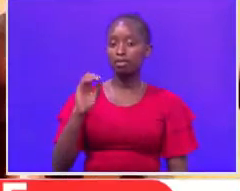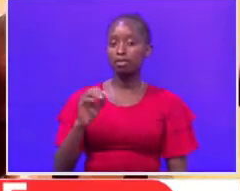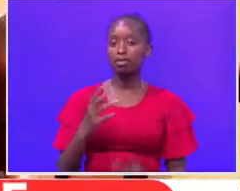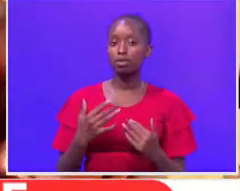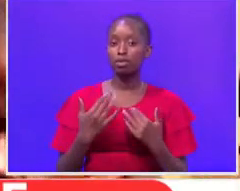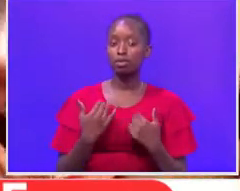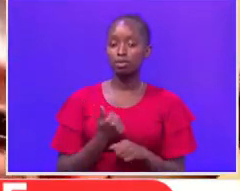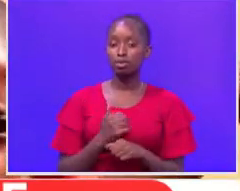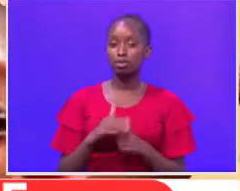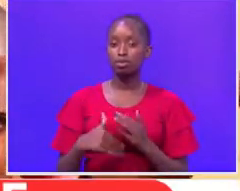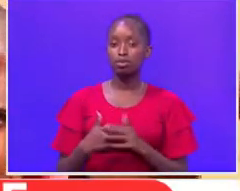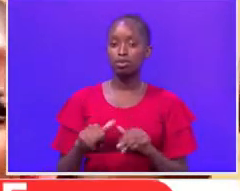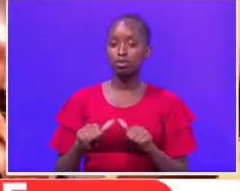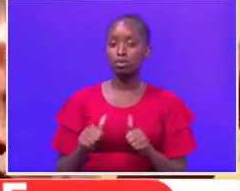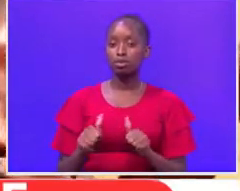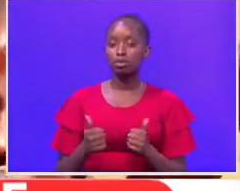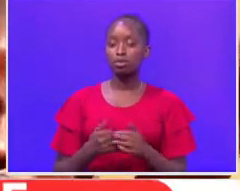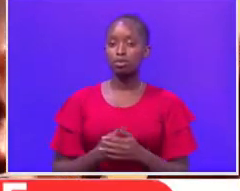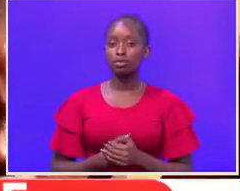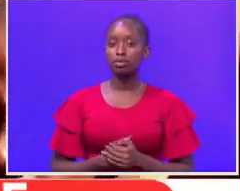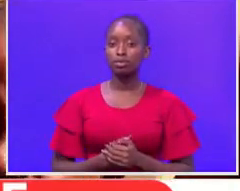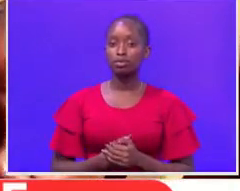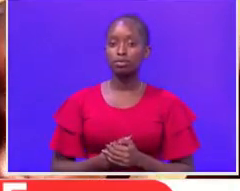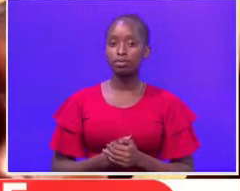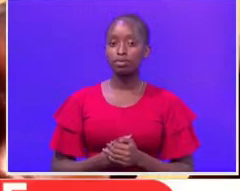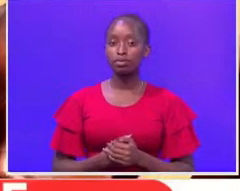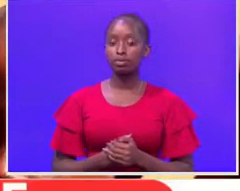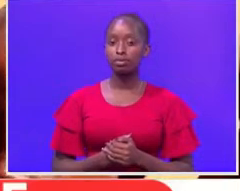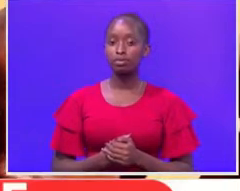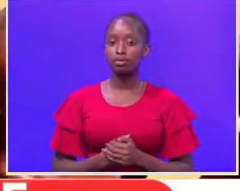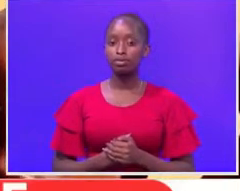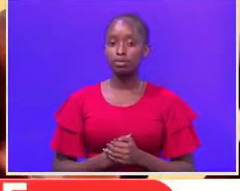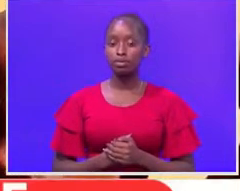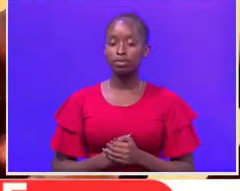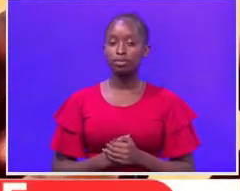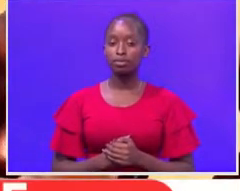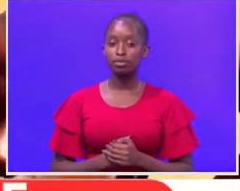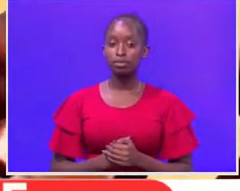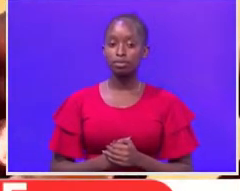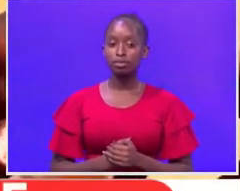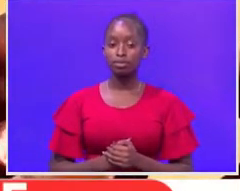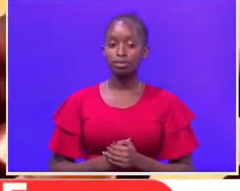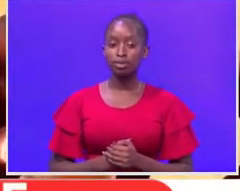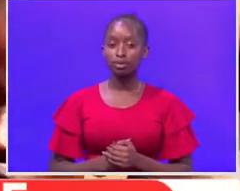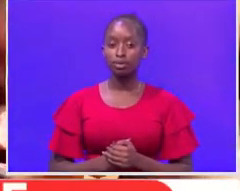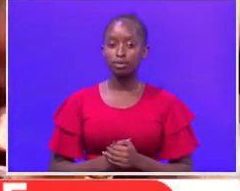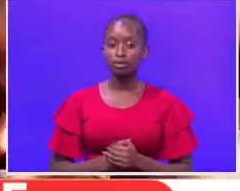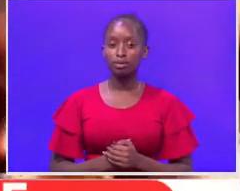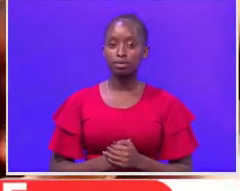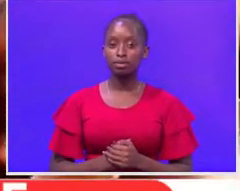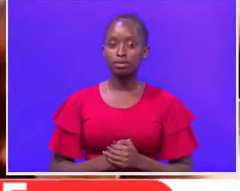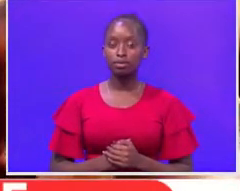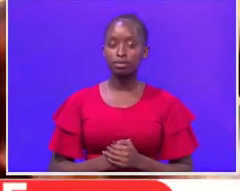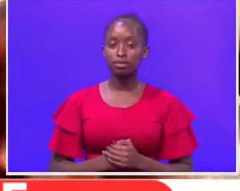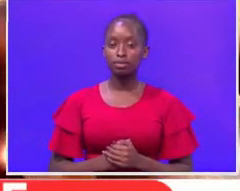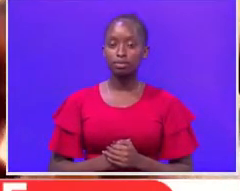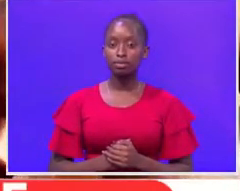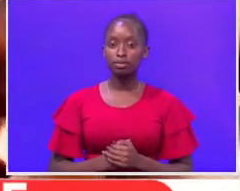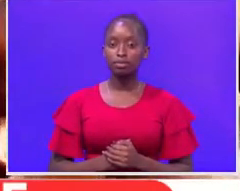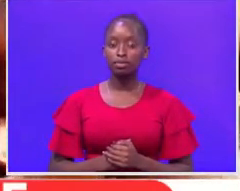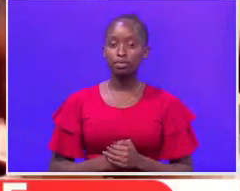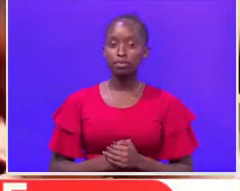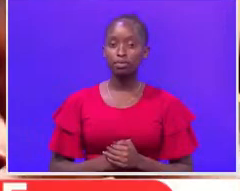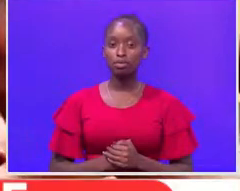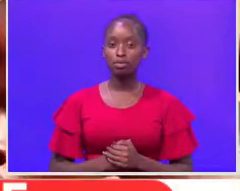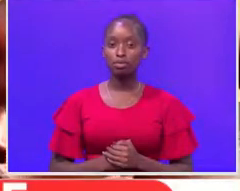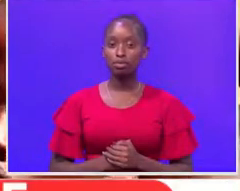mingi na joto. Lakini nimepambana mali nilikuwa tunaweza. Nikaweza kukua mshindi. Nimekimbia ni cross